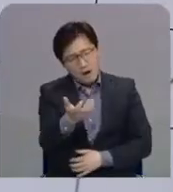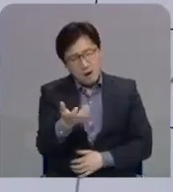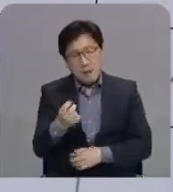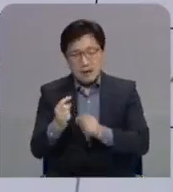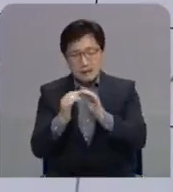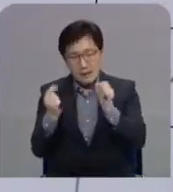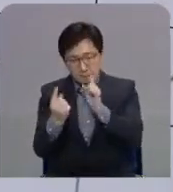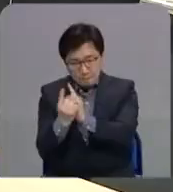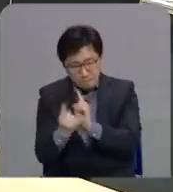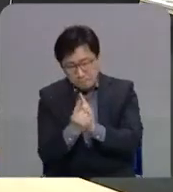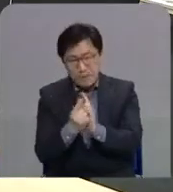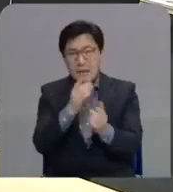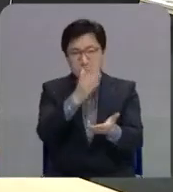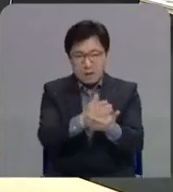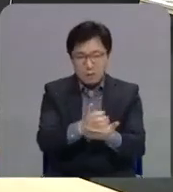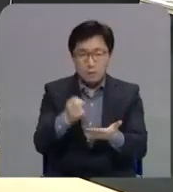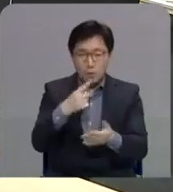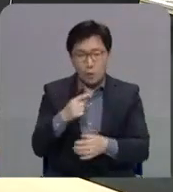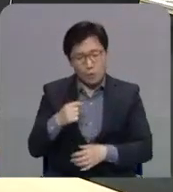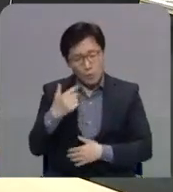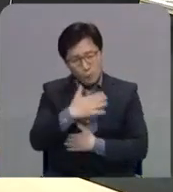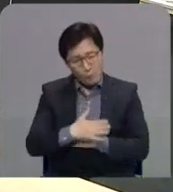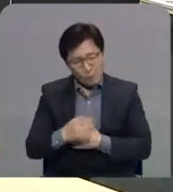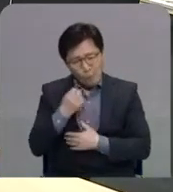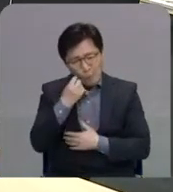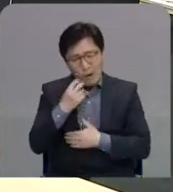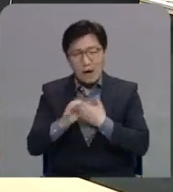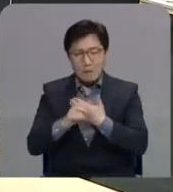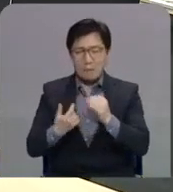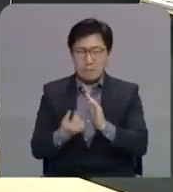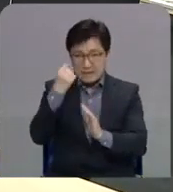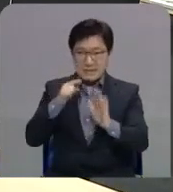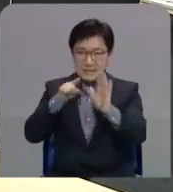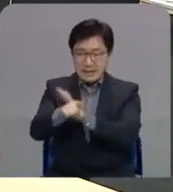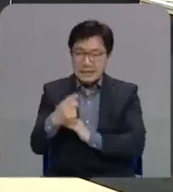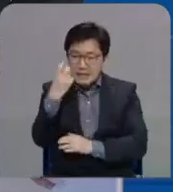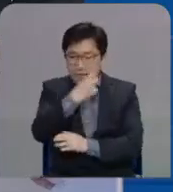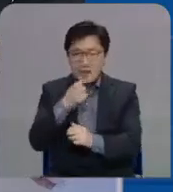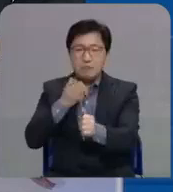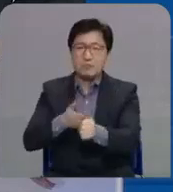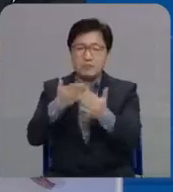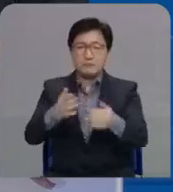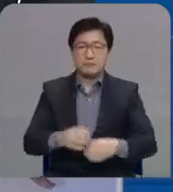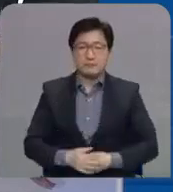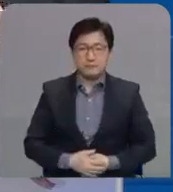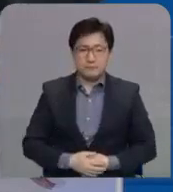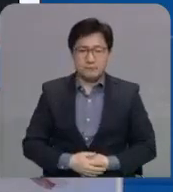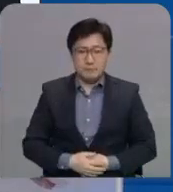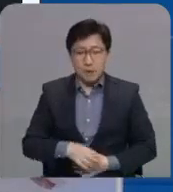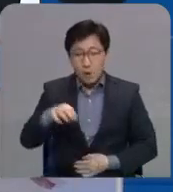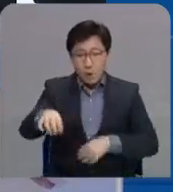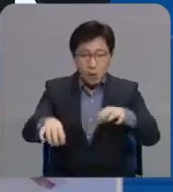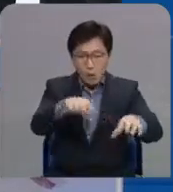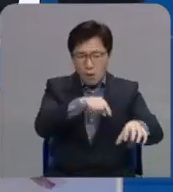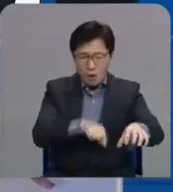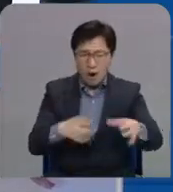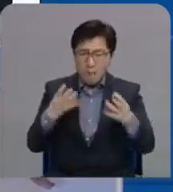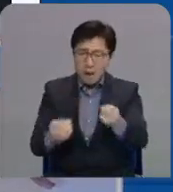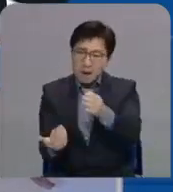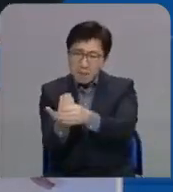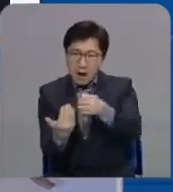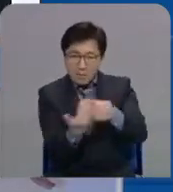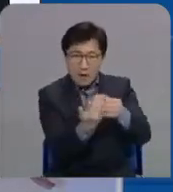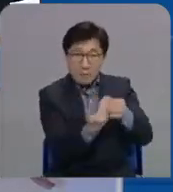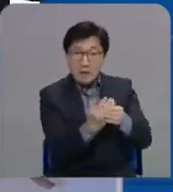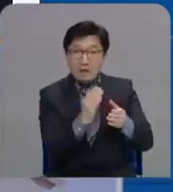가벼운 증상에도 선별 진료소에서 검사 받아 줄 것을 요청했습니다 다양한 곳에서 발생을